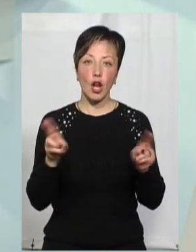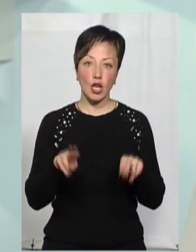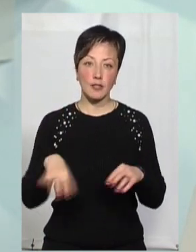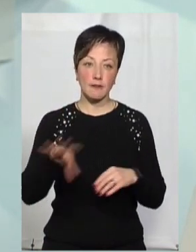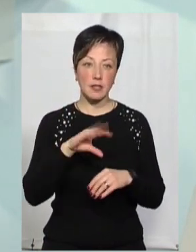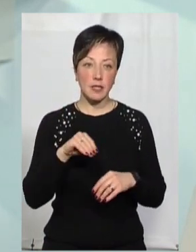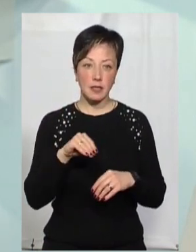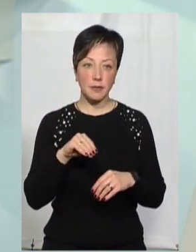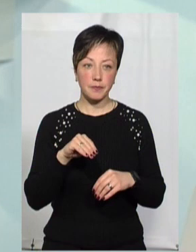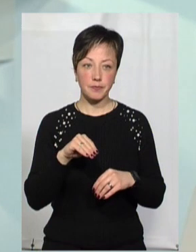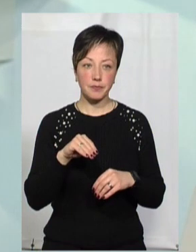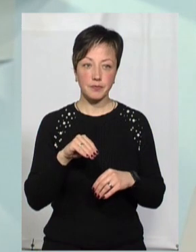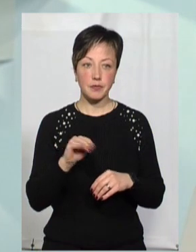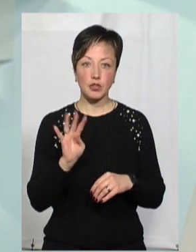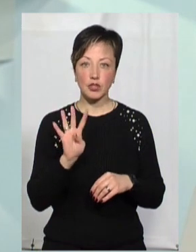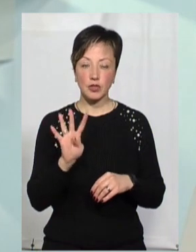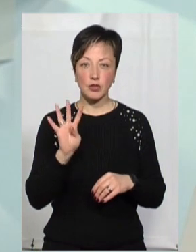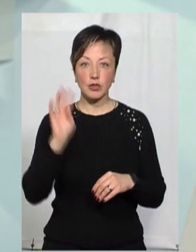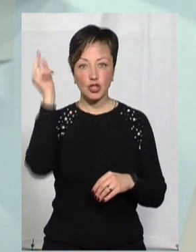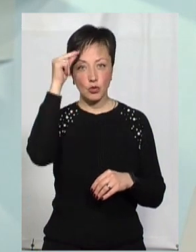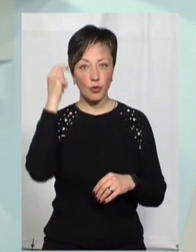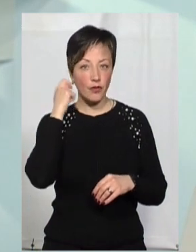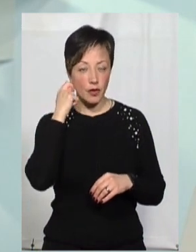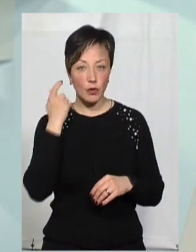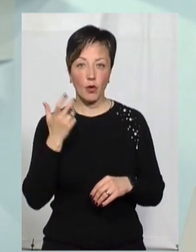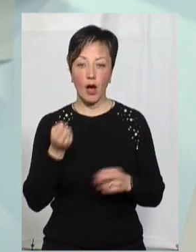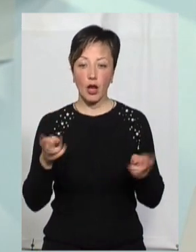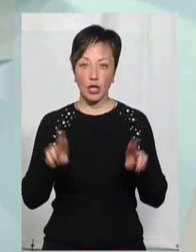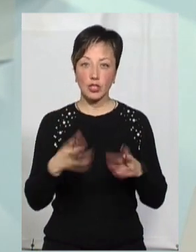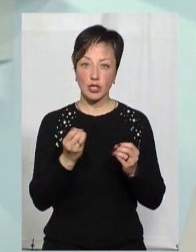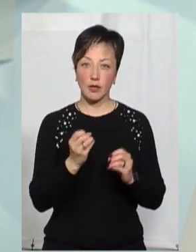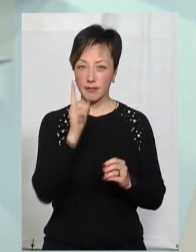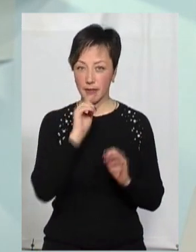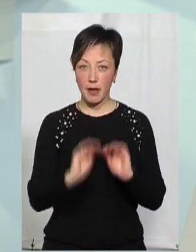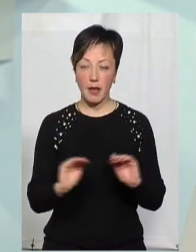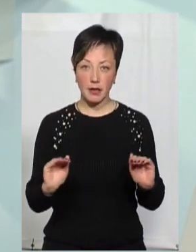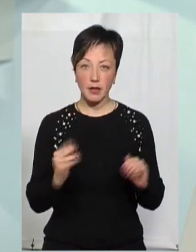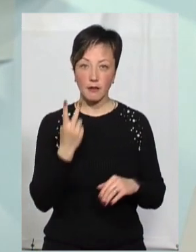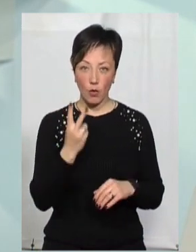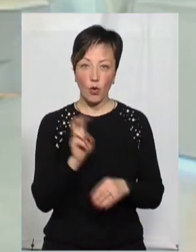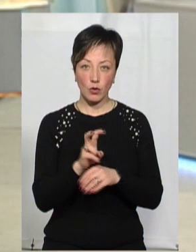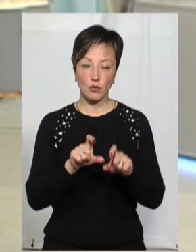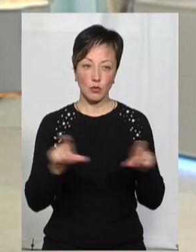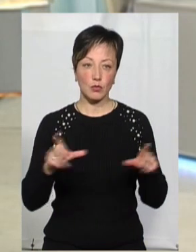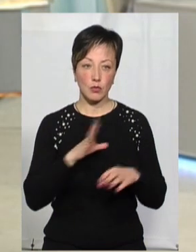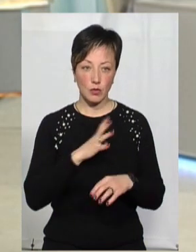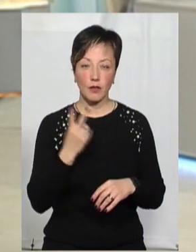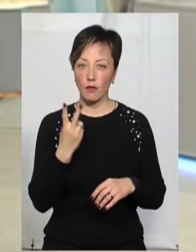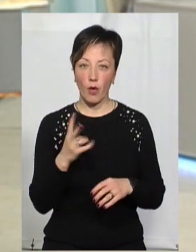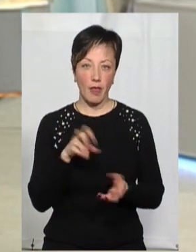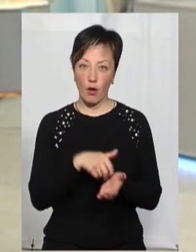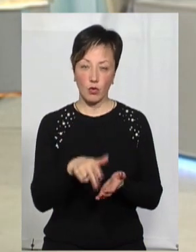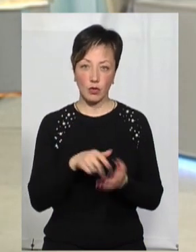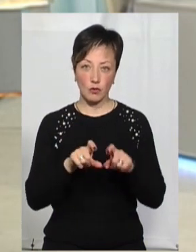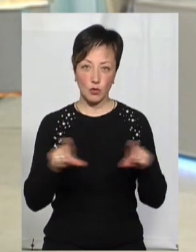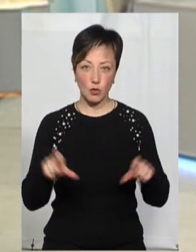всі, їх четверо шкільного віку, решта всі ще маленькі, двоє ходило в школу, двоє не